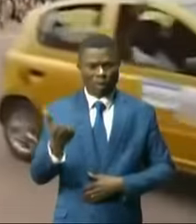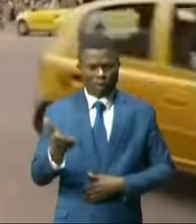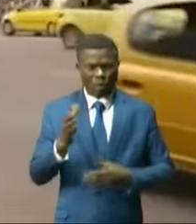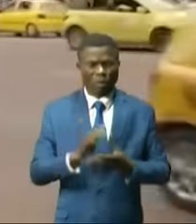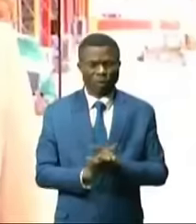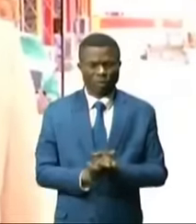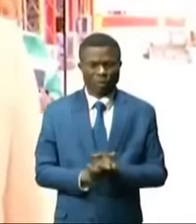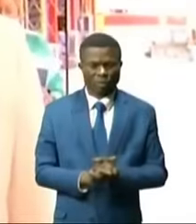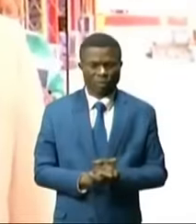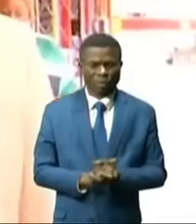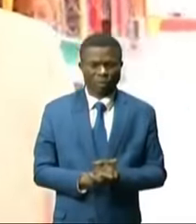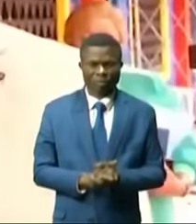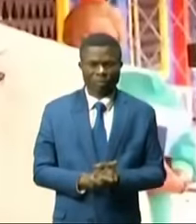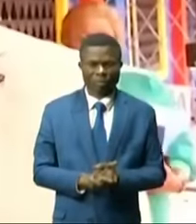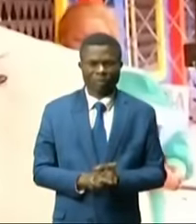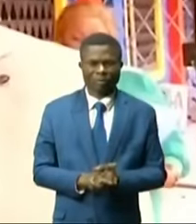à